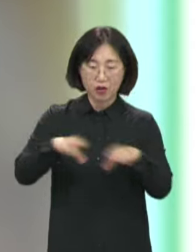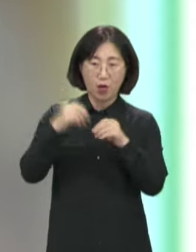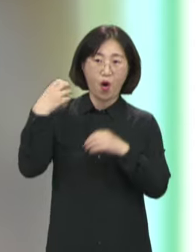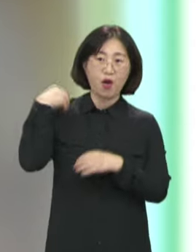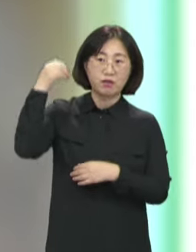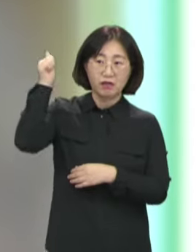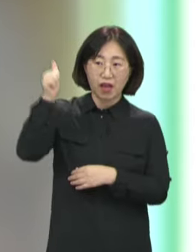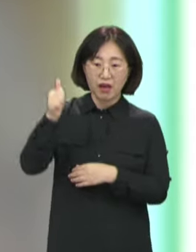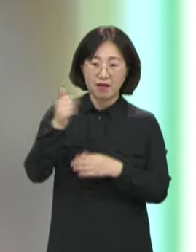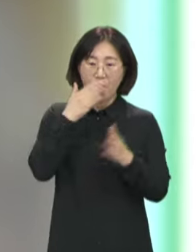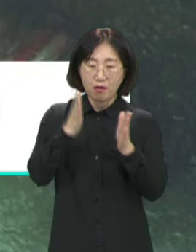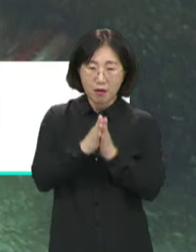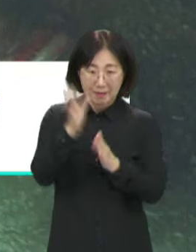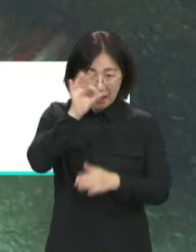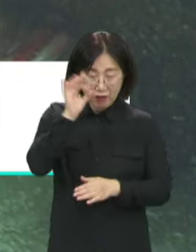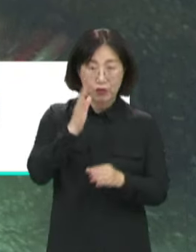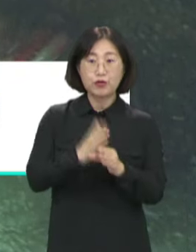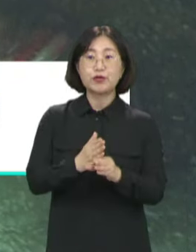있습니다.